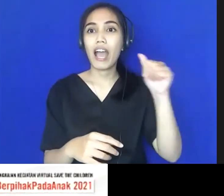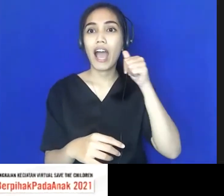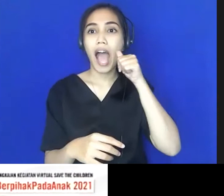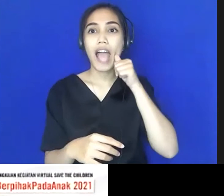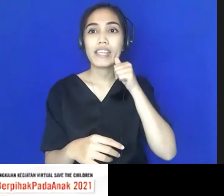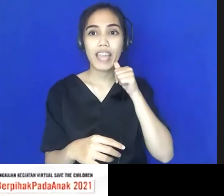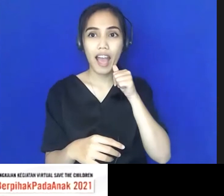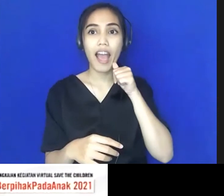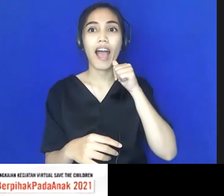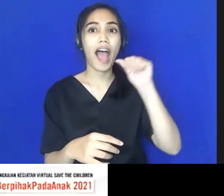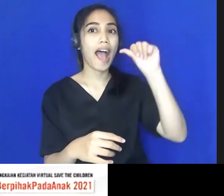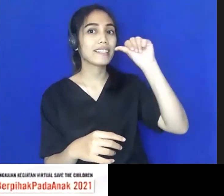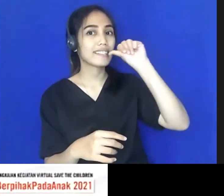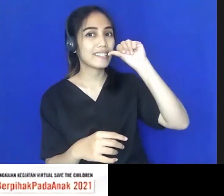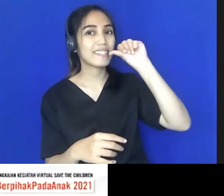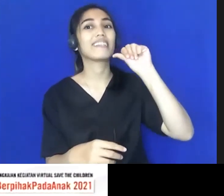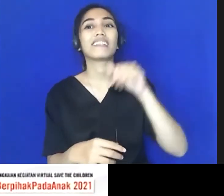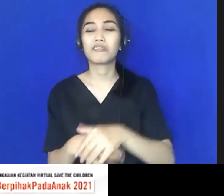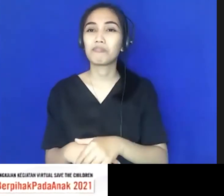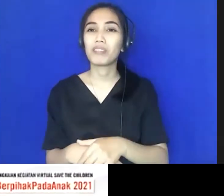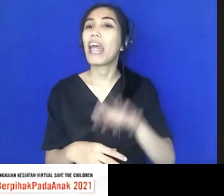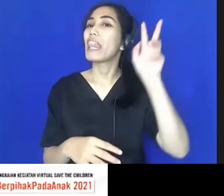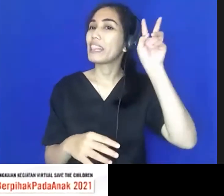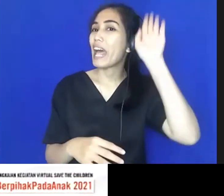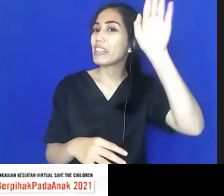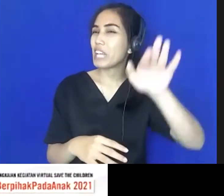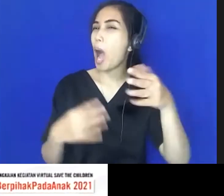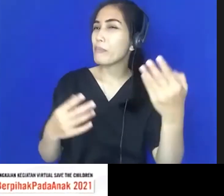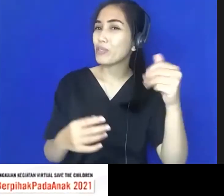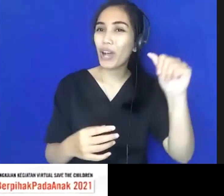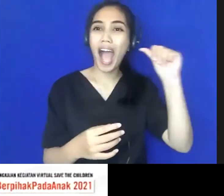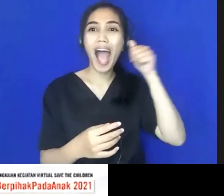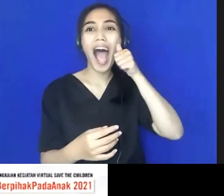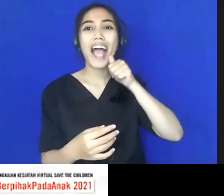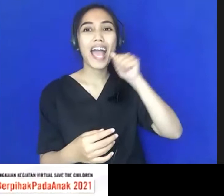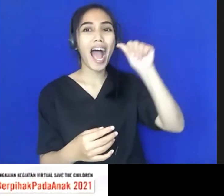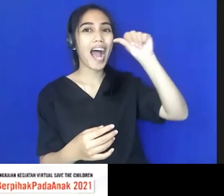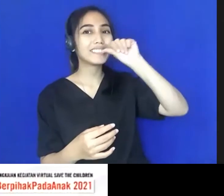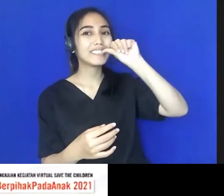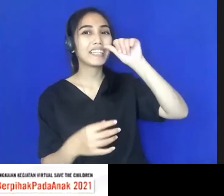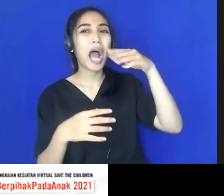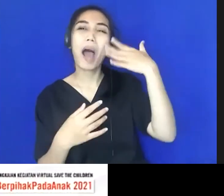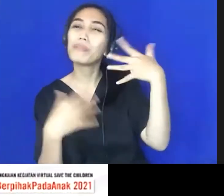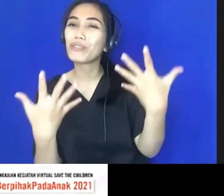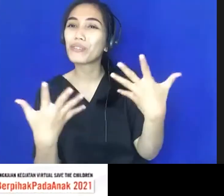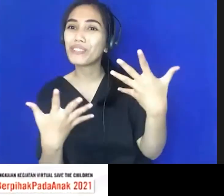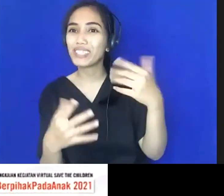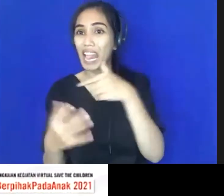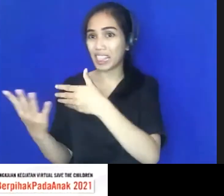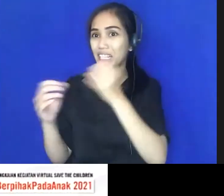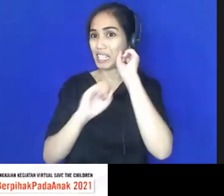tentunya Mas Rahmat bisa berkisah lebih jauh apa itu Ayah ASI. Intinya Ayah ASI ini juga adalah perkumpulan bapak-bapak yang juga turut berperan